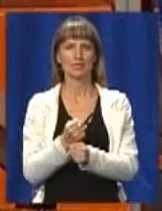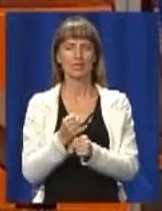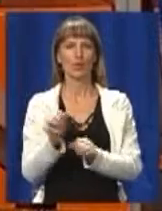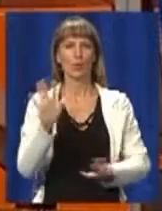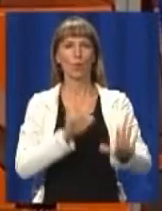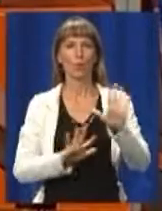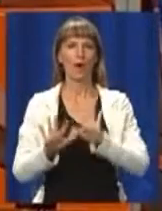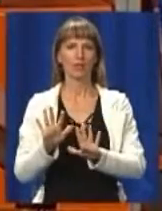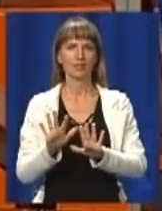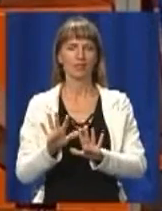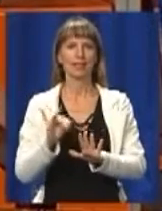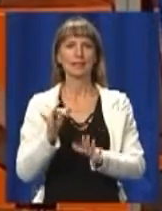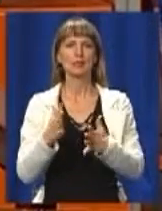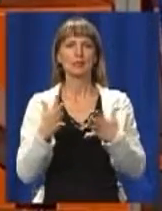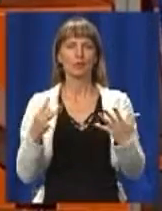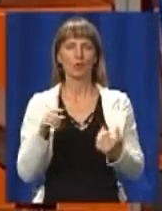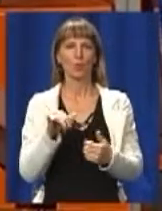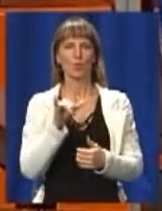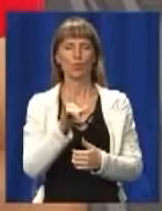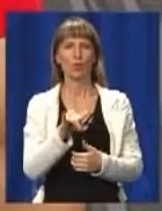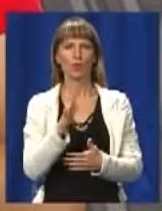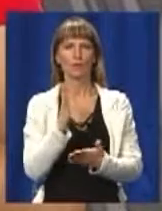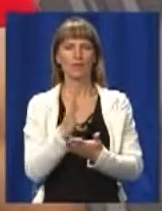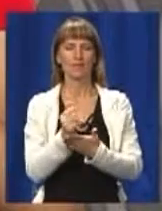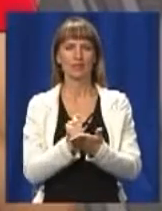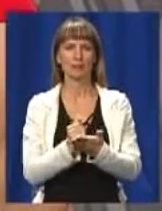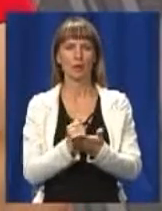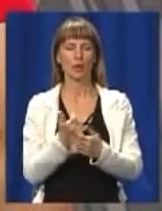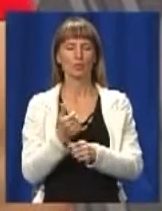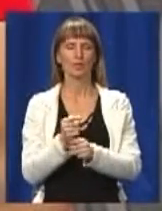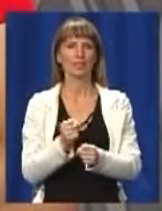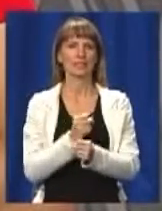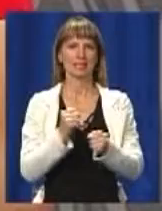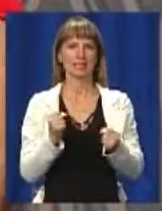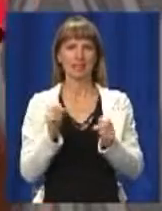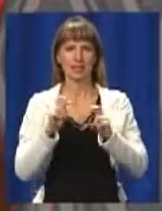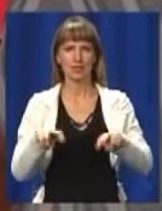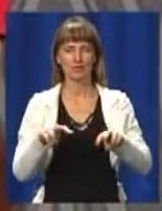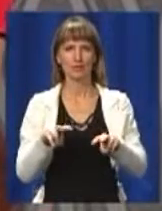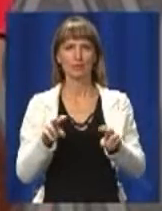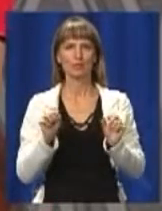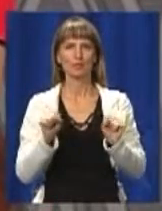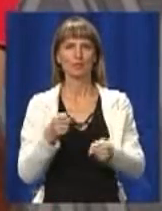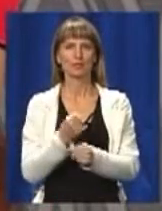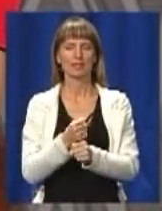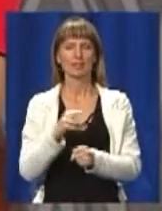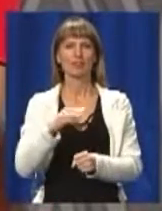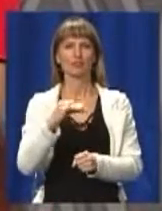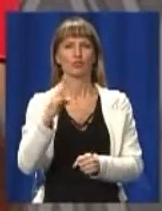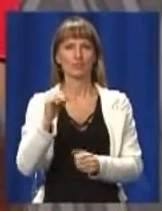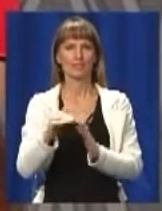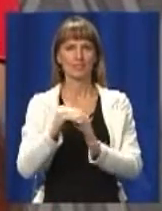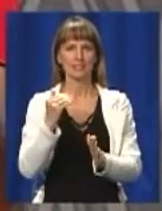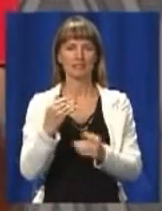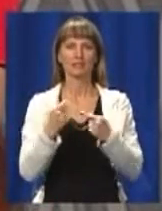туман. І більше того, в нього там в арсеналі є, знаєш, такі дуже зривні там досліди, просто може там робити джина викликати і